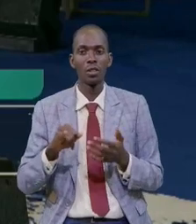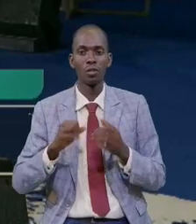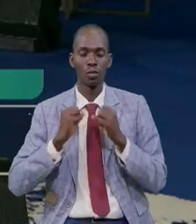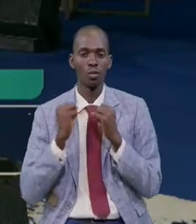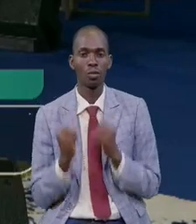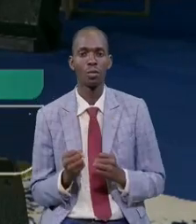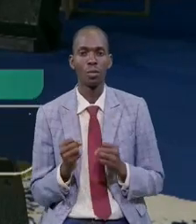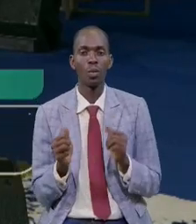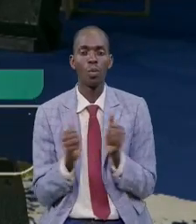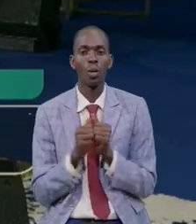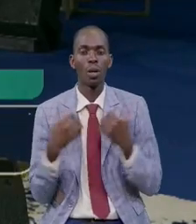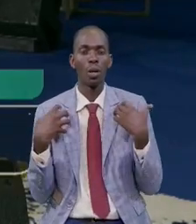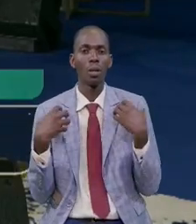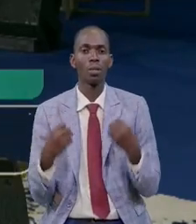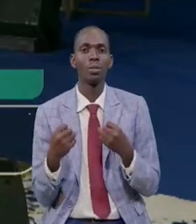courage